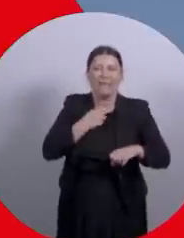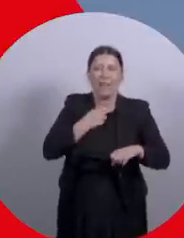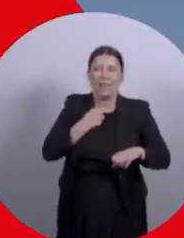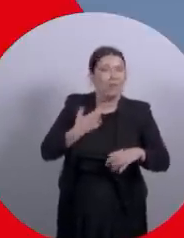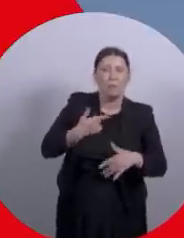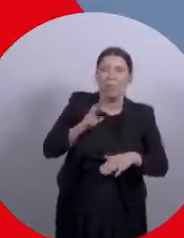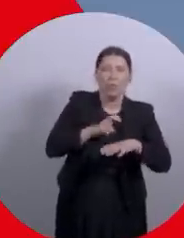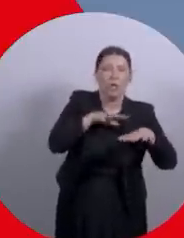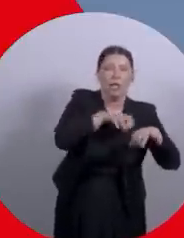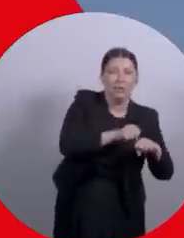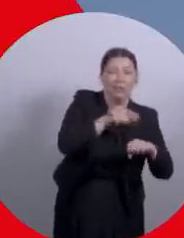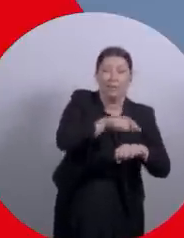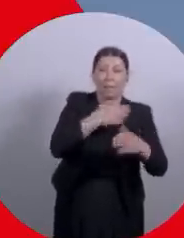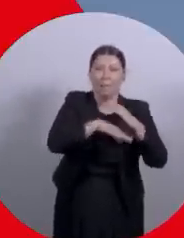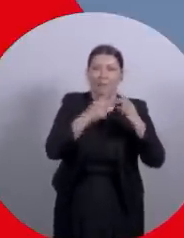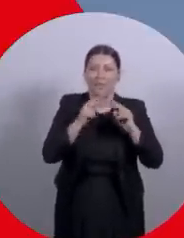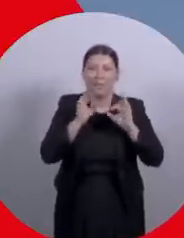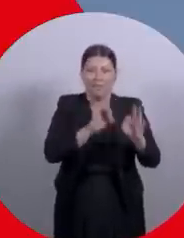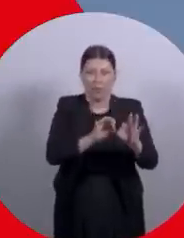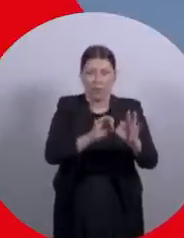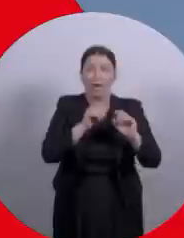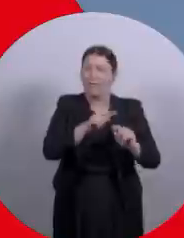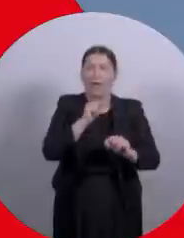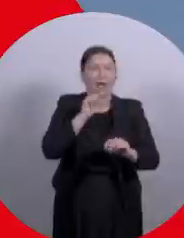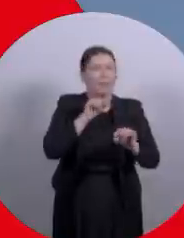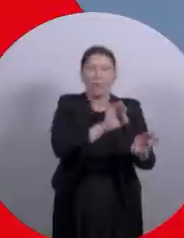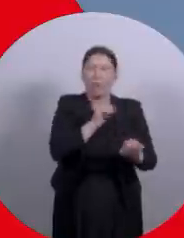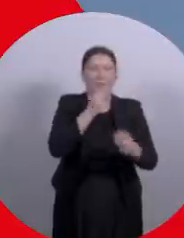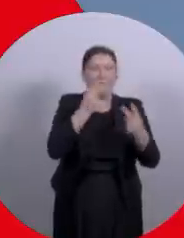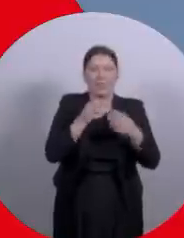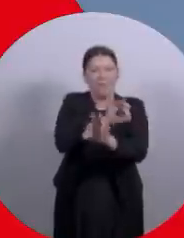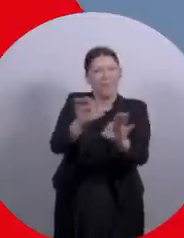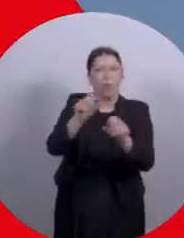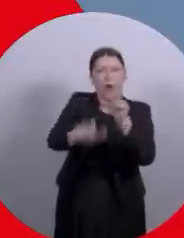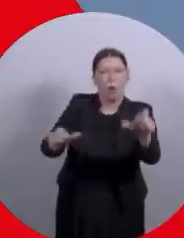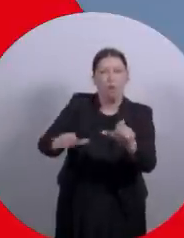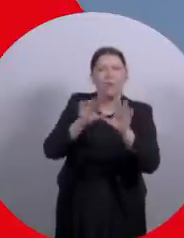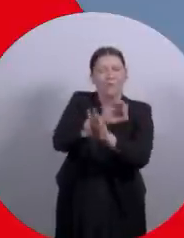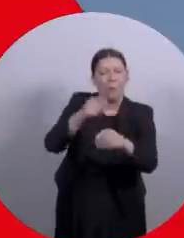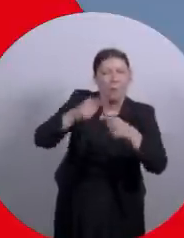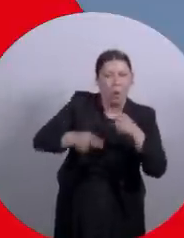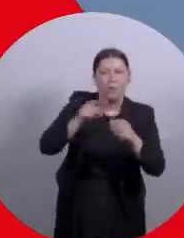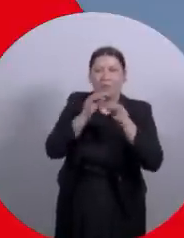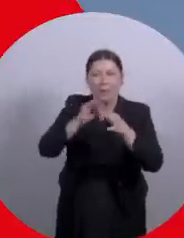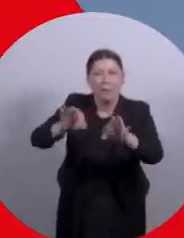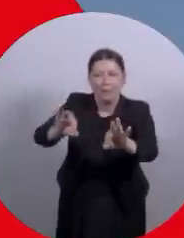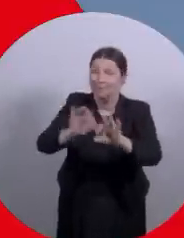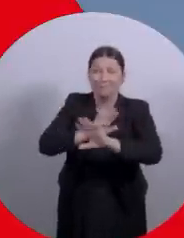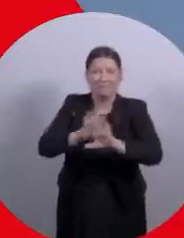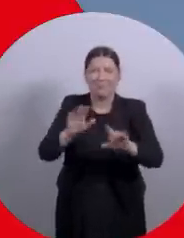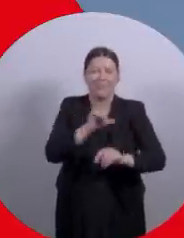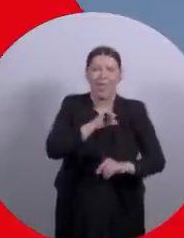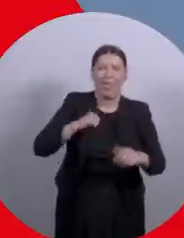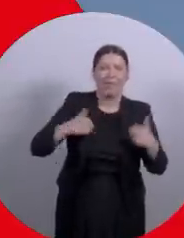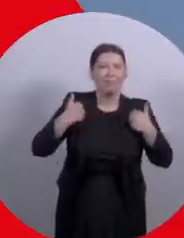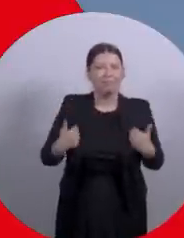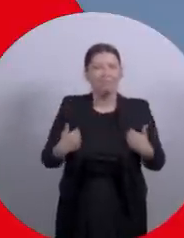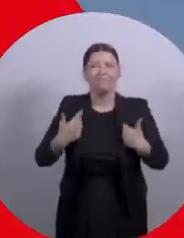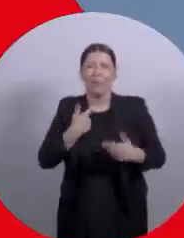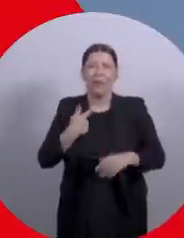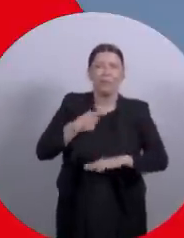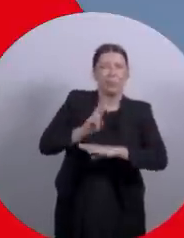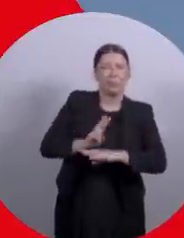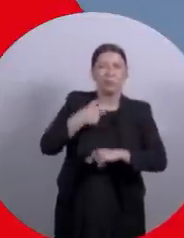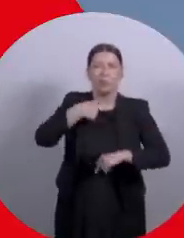oberste Gebot es war nicht das oberste Gebot für die Menschen Politik zu machen sondern nur für die eigenen Positionen Politik zu machen